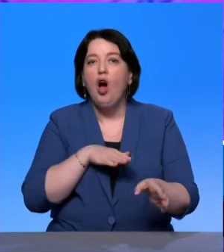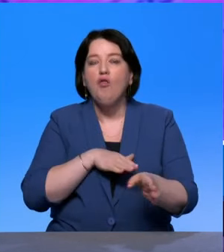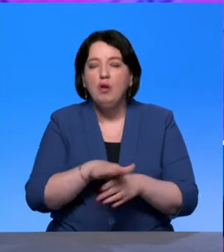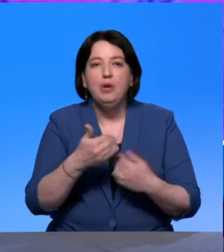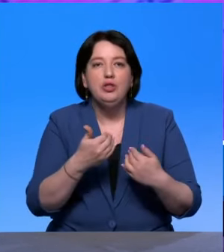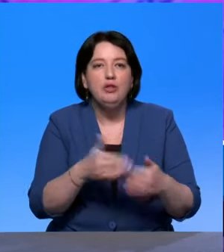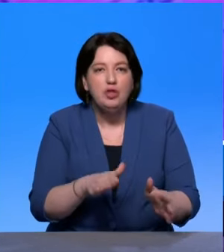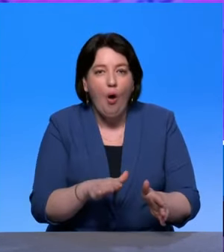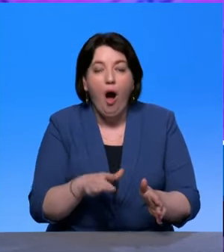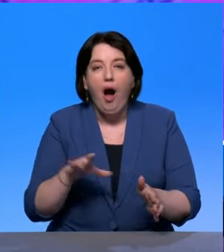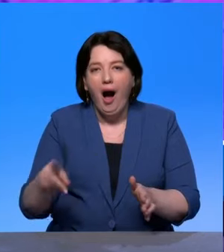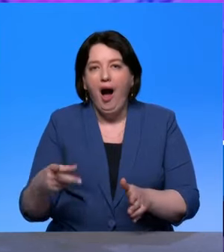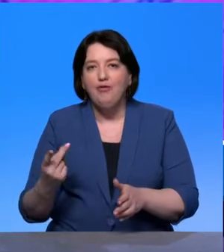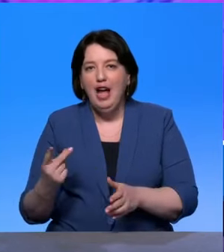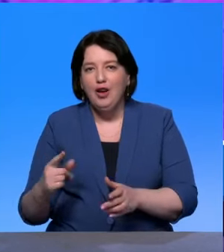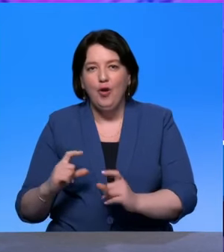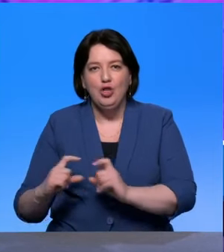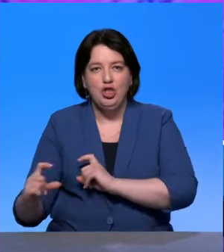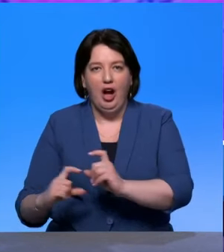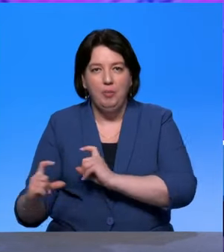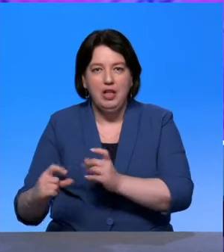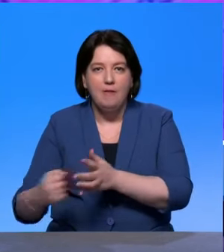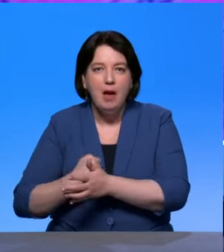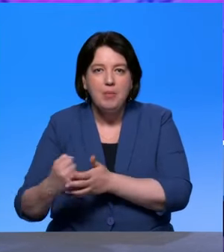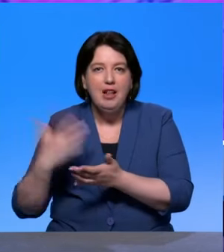шахматисты, решили скрестить, знаете, как вот